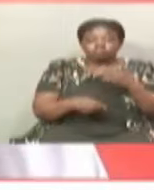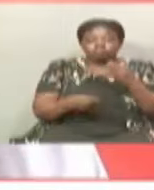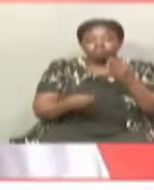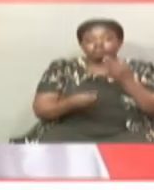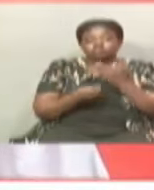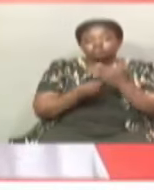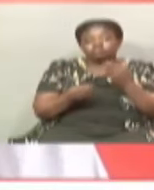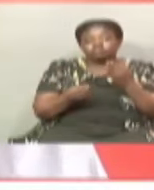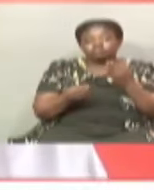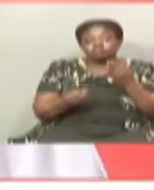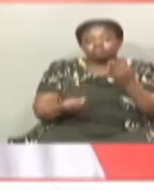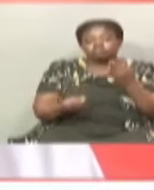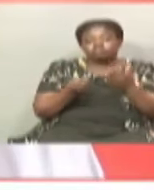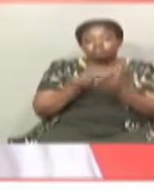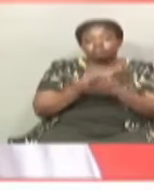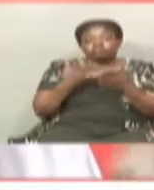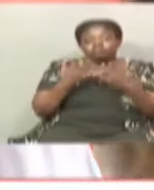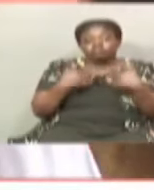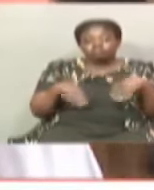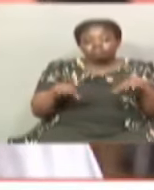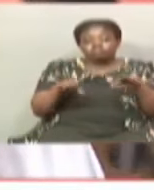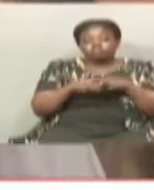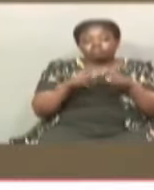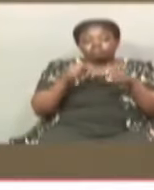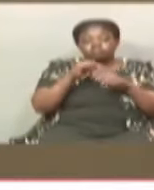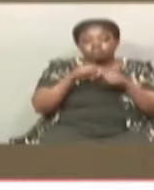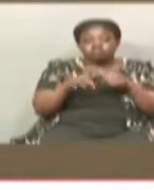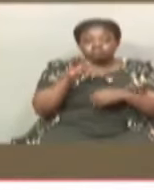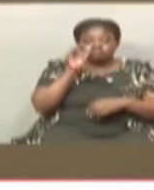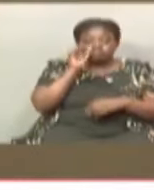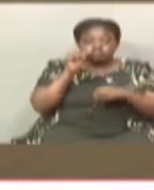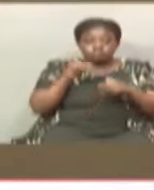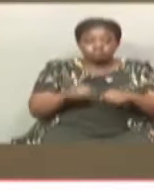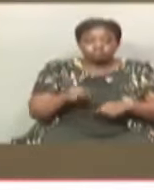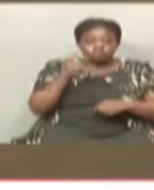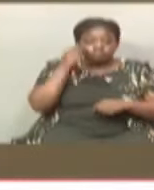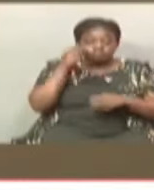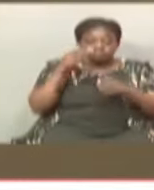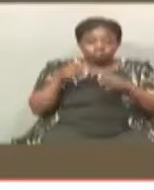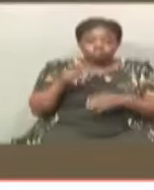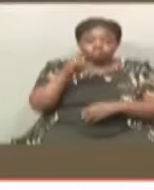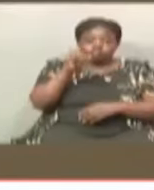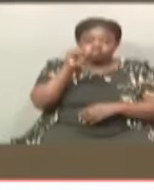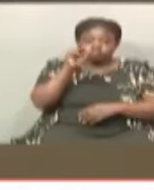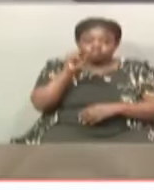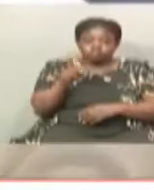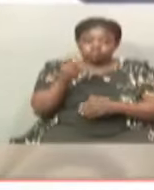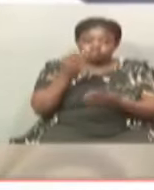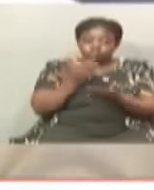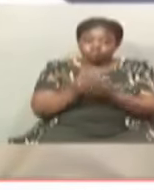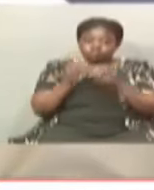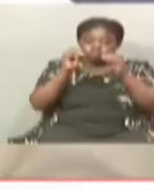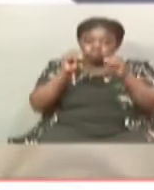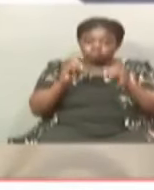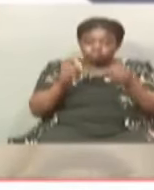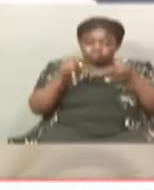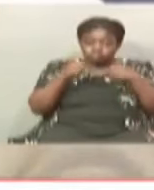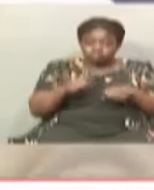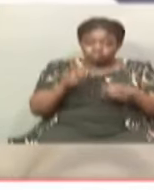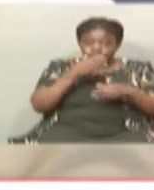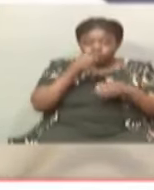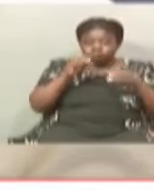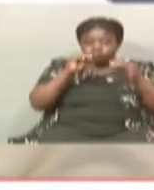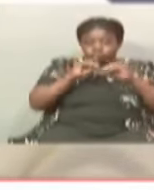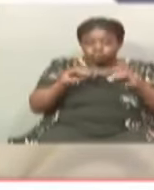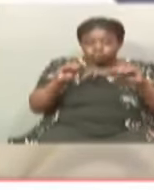addition okwongera omugaso ku by'emmwanyi. Akulira Vision Group Don Wanyama asabye abasomesa okulaba kye basobola okusomesa